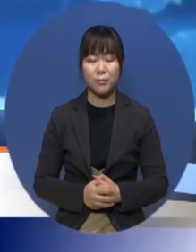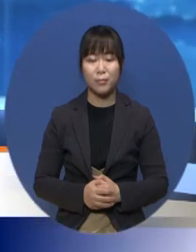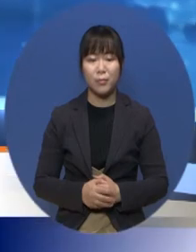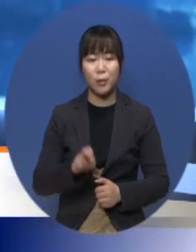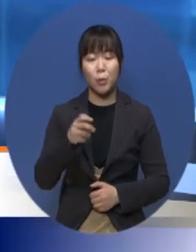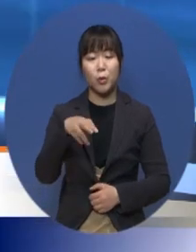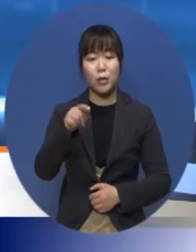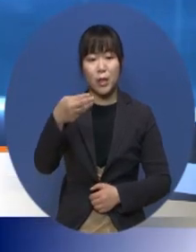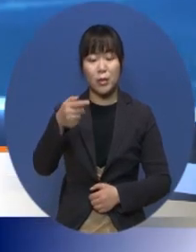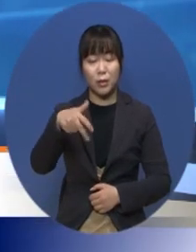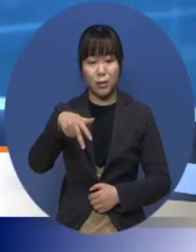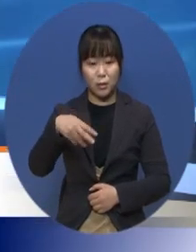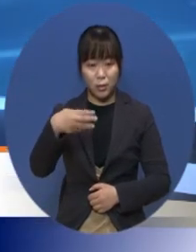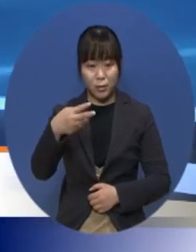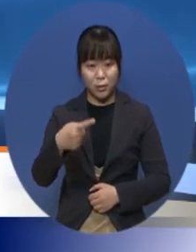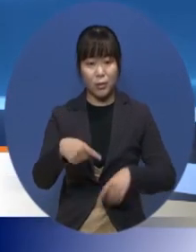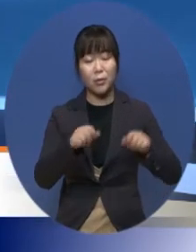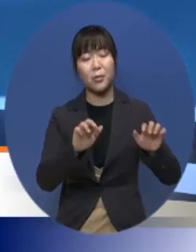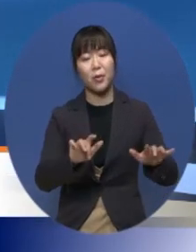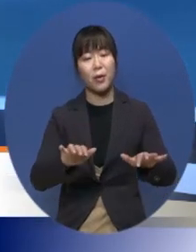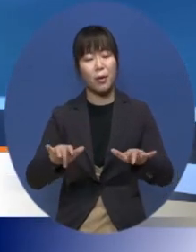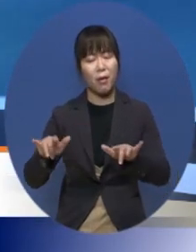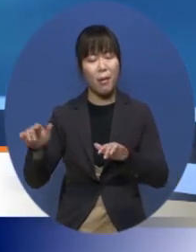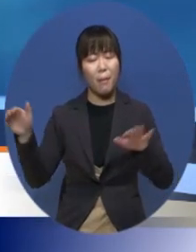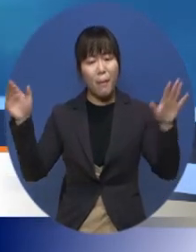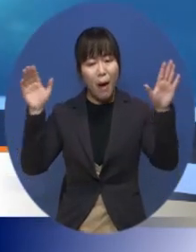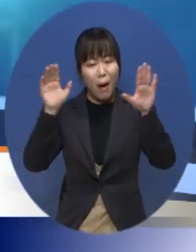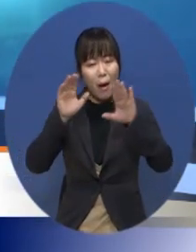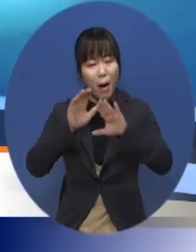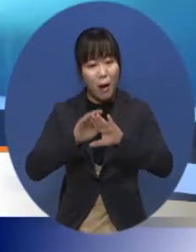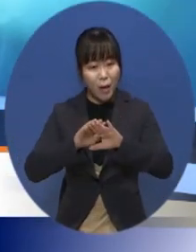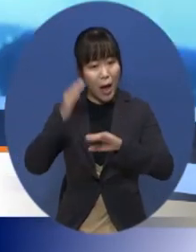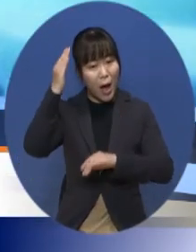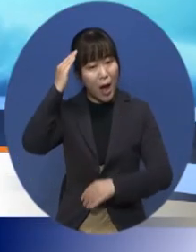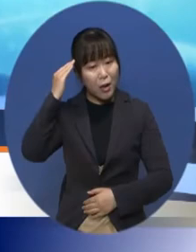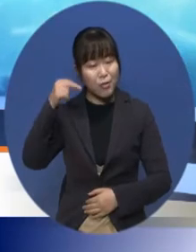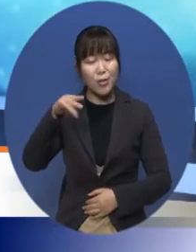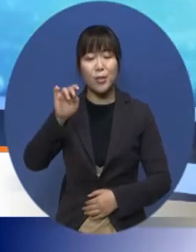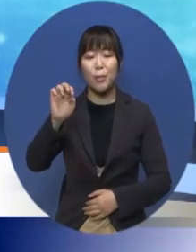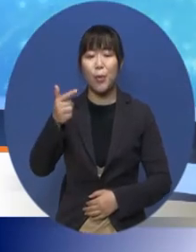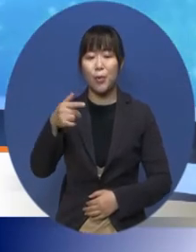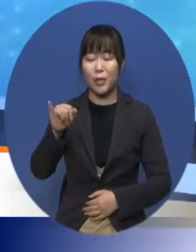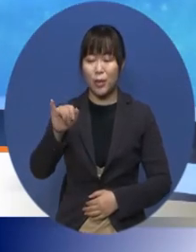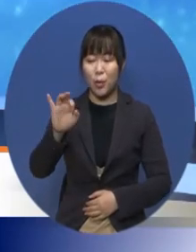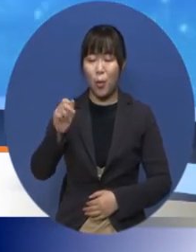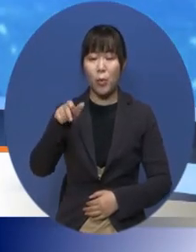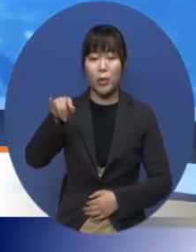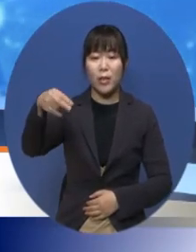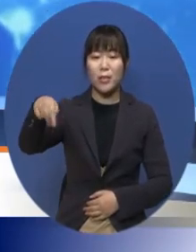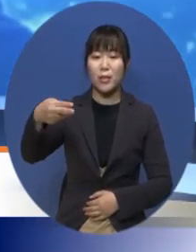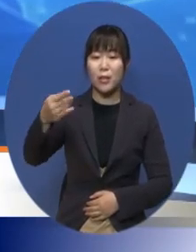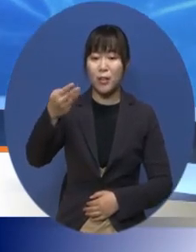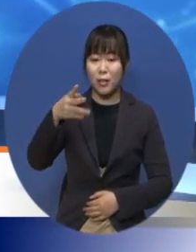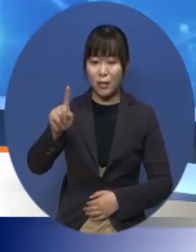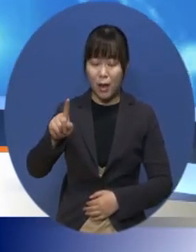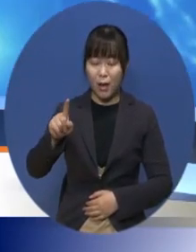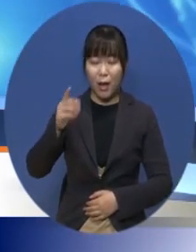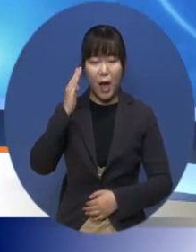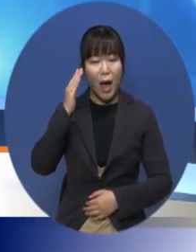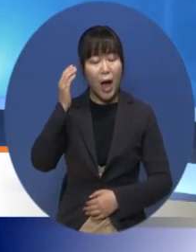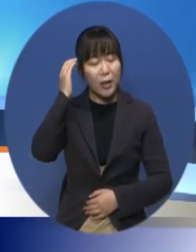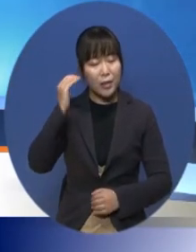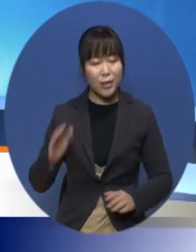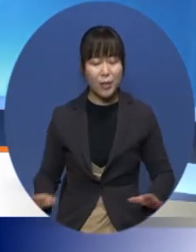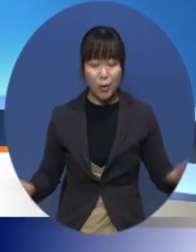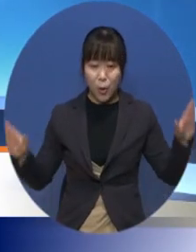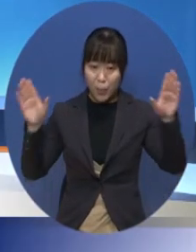모차르트 선율이 한여름밤에 울려 퍼졌는데요. 코리안 심포니 오케스트라의 한여름밤의 축제를 김은균